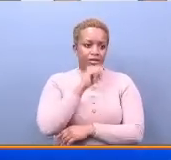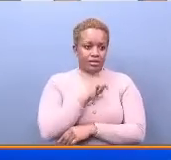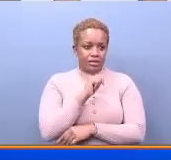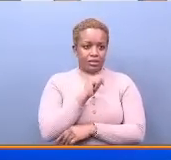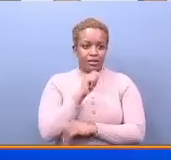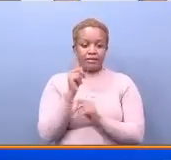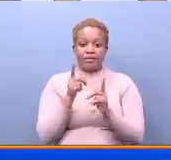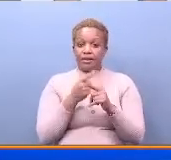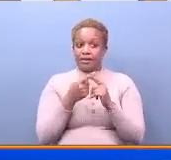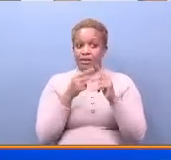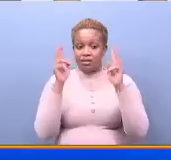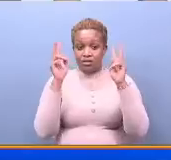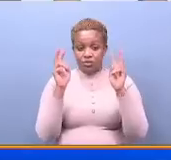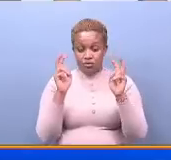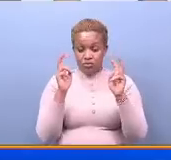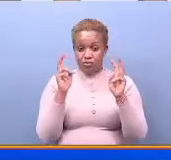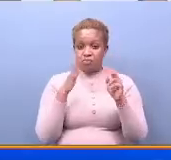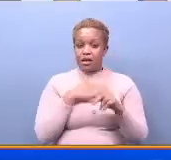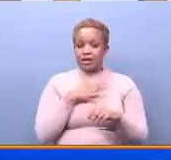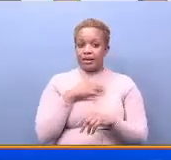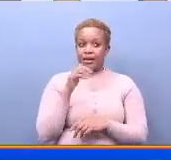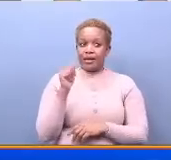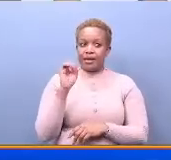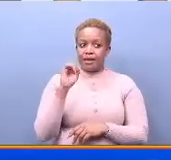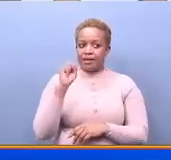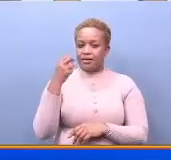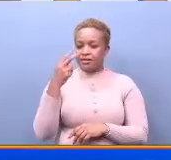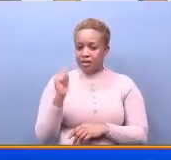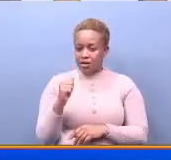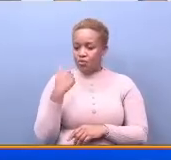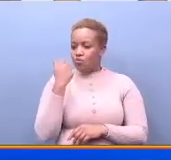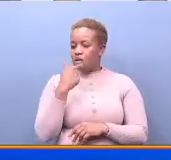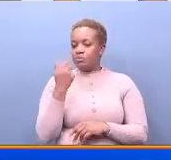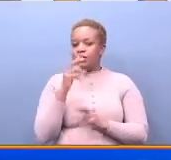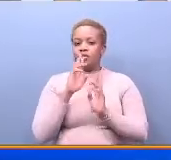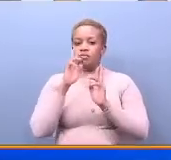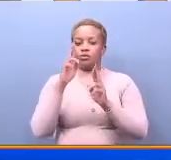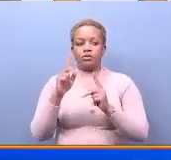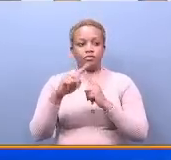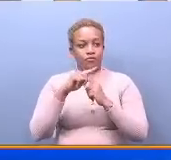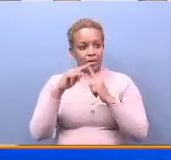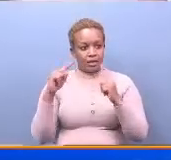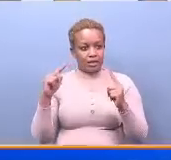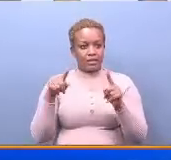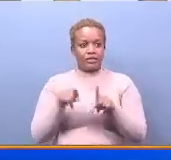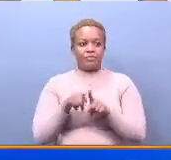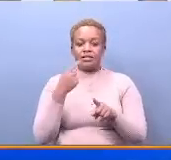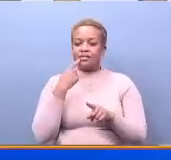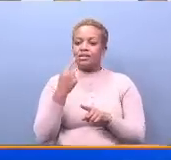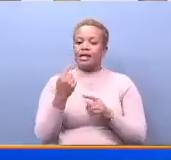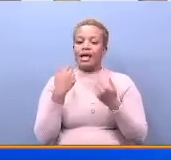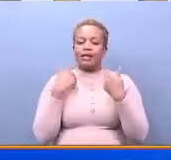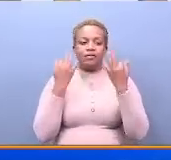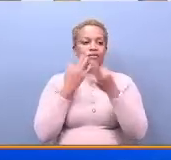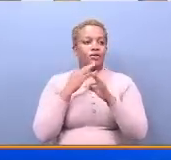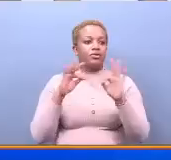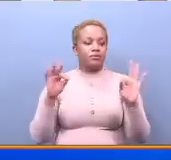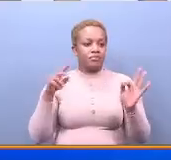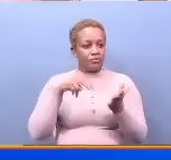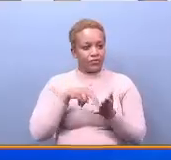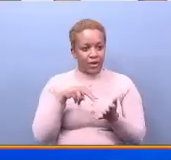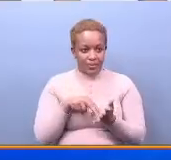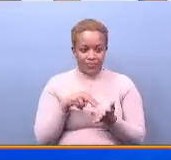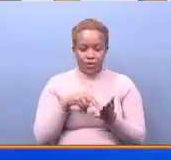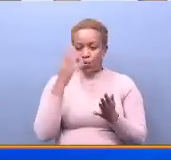yangu Aisha Jumwa ambaye mastakiwa na kesi ya mada, mahakama imesema pia akona huru ya kusimama sababu ni yake kikatiba